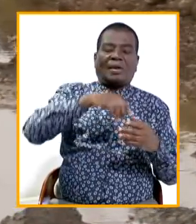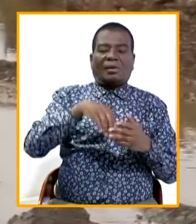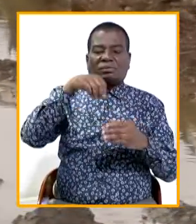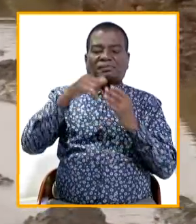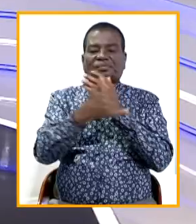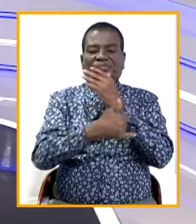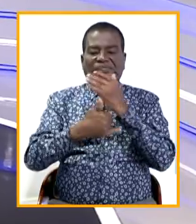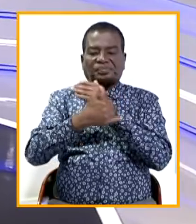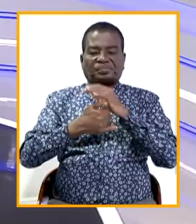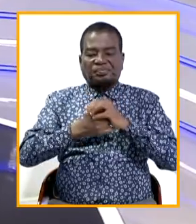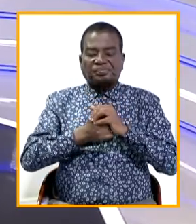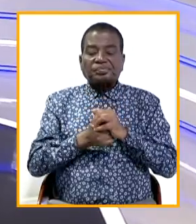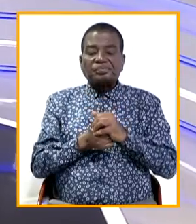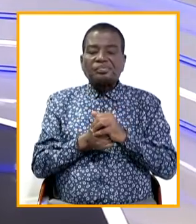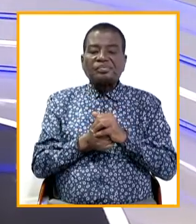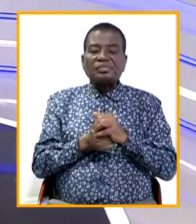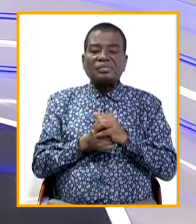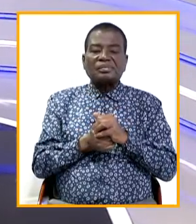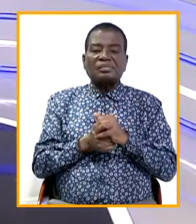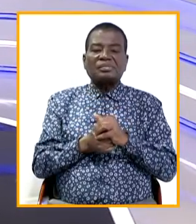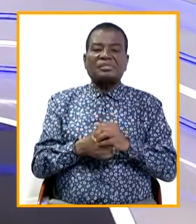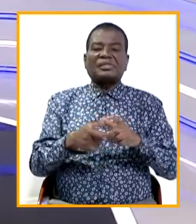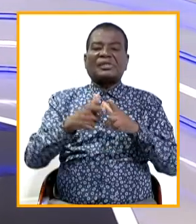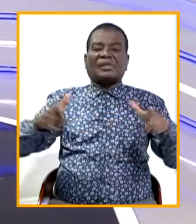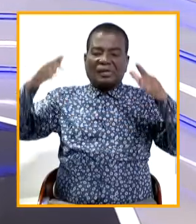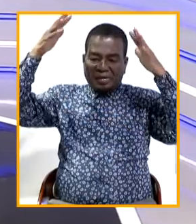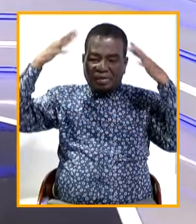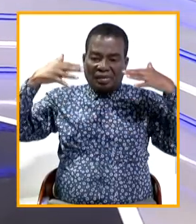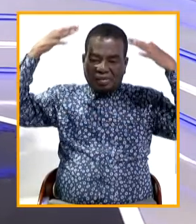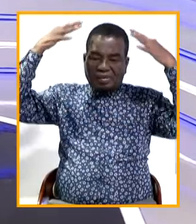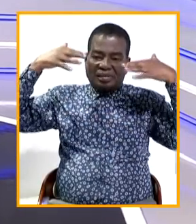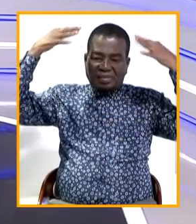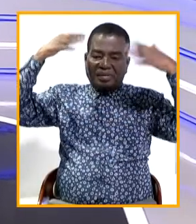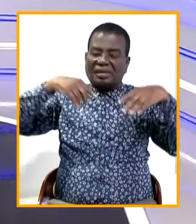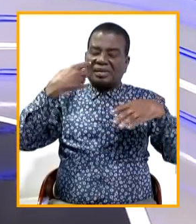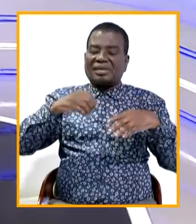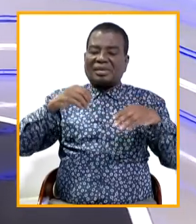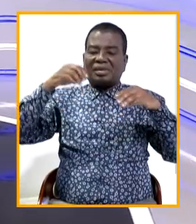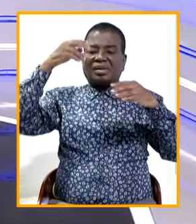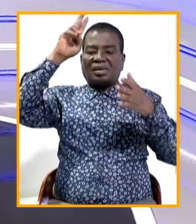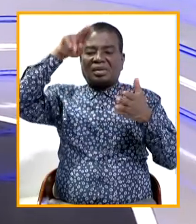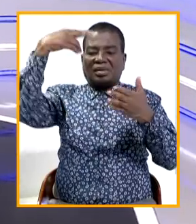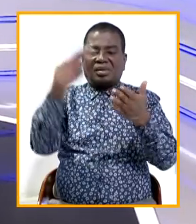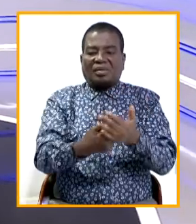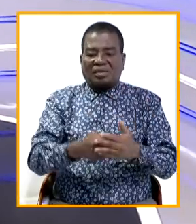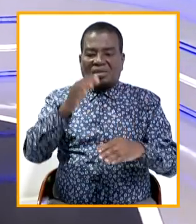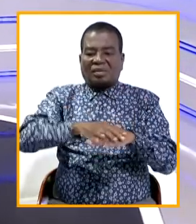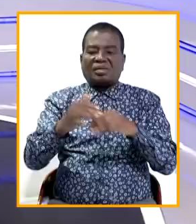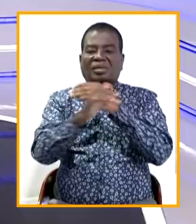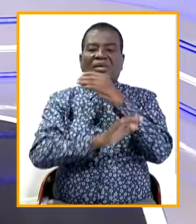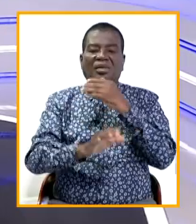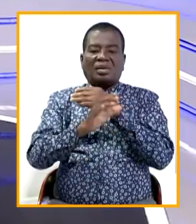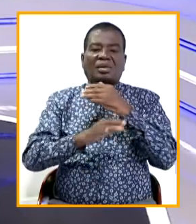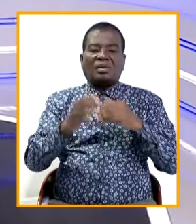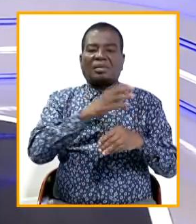pays. Et les fortes pluies qui s'abattent sur le pays ne favorisent pas que la formation des gîtes larvaires, lieu